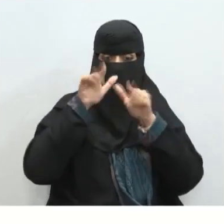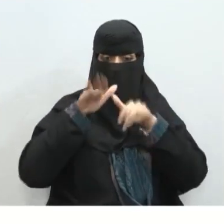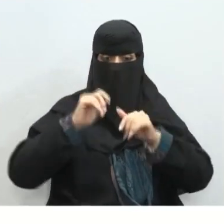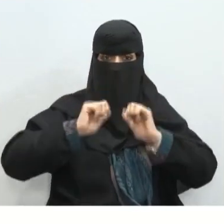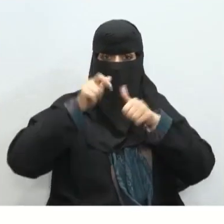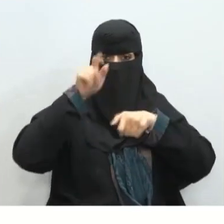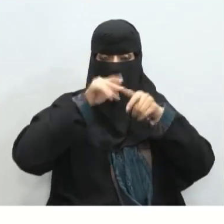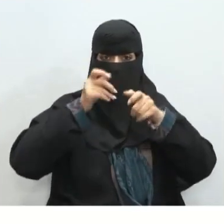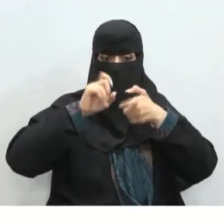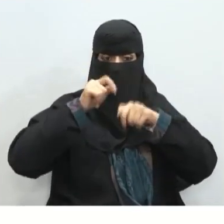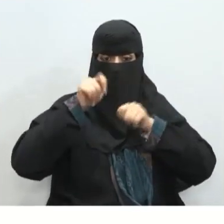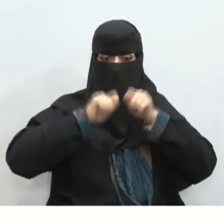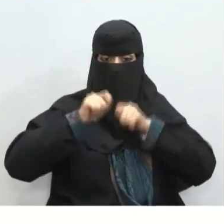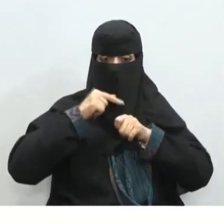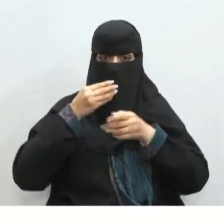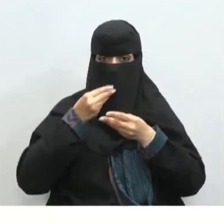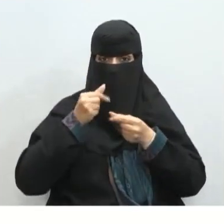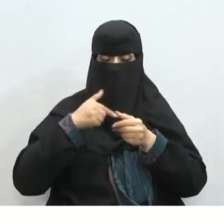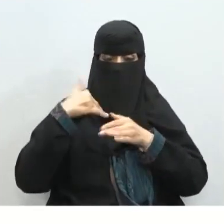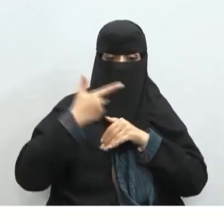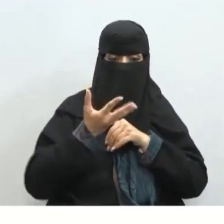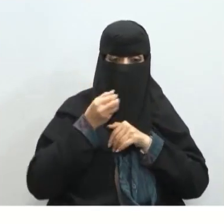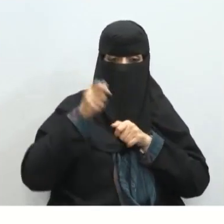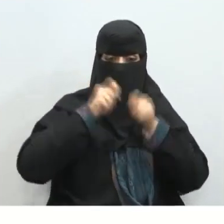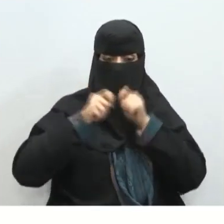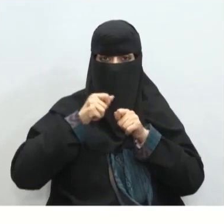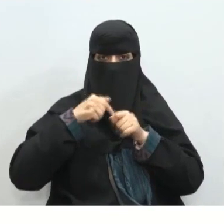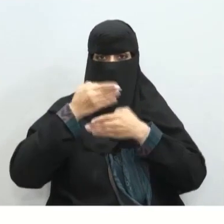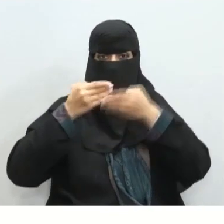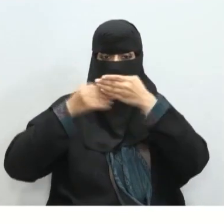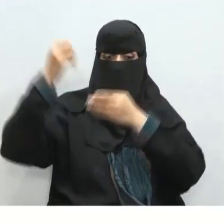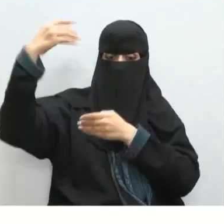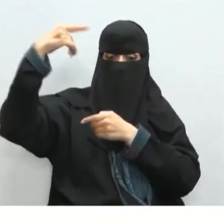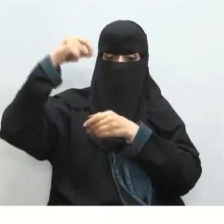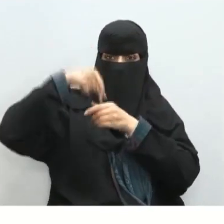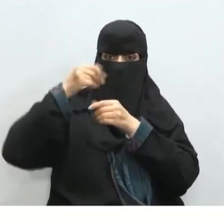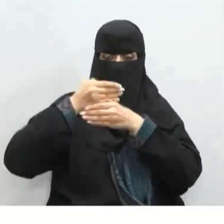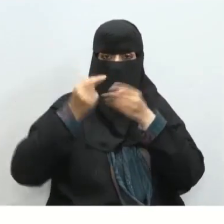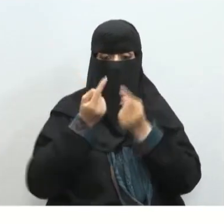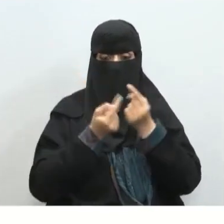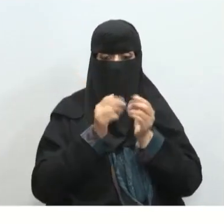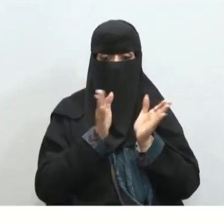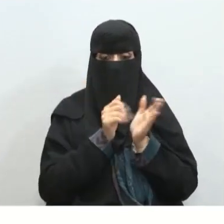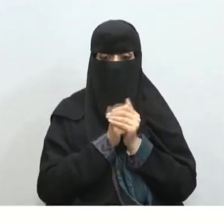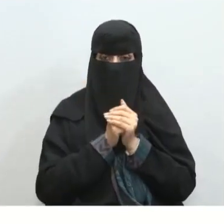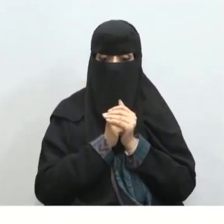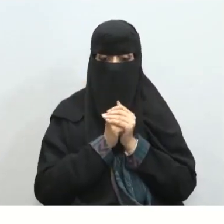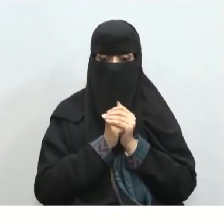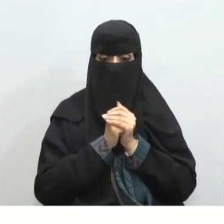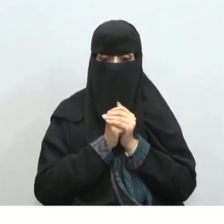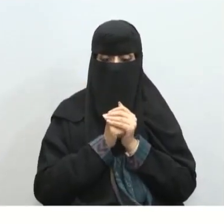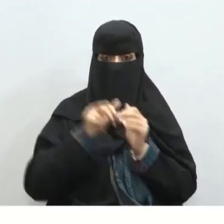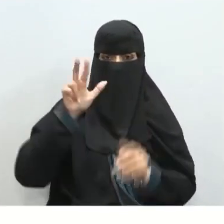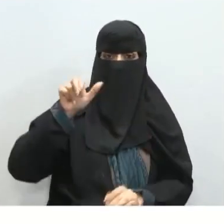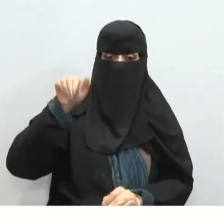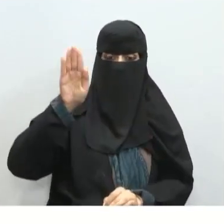يمكن ان تتكون باستخدام السكريات التي تنتج خلال عمليه البناء الضوئي في النباتات